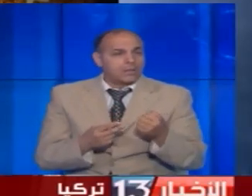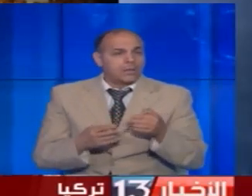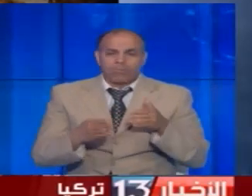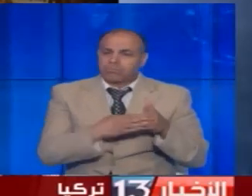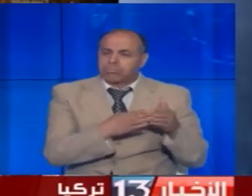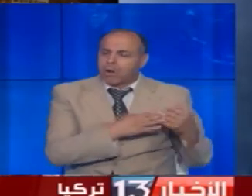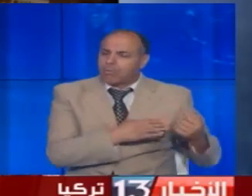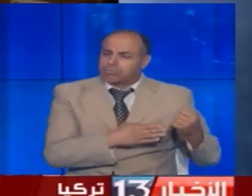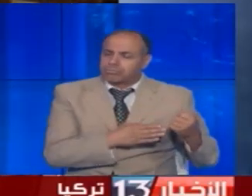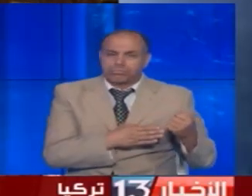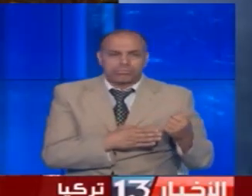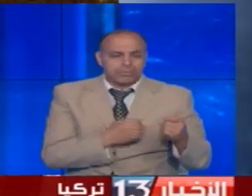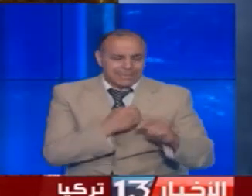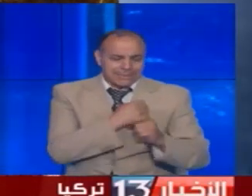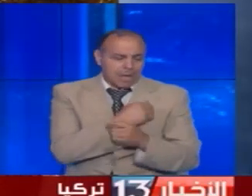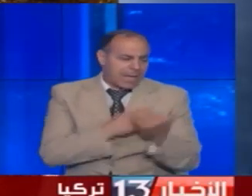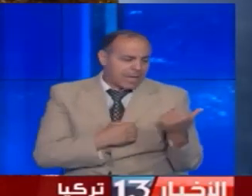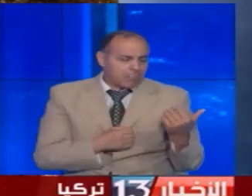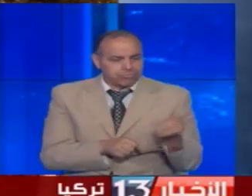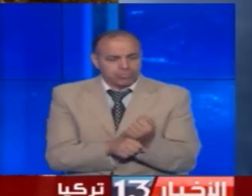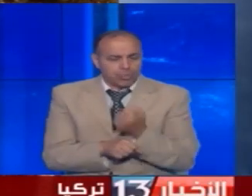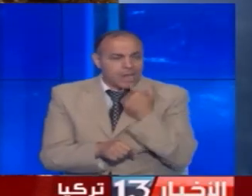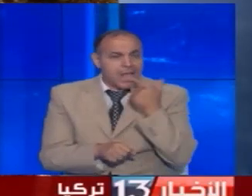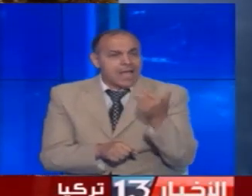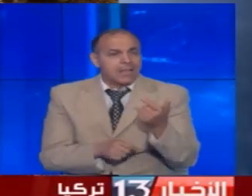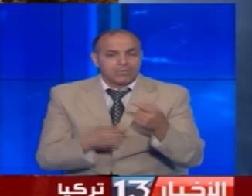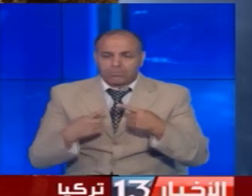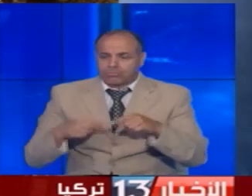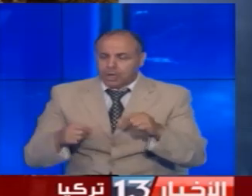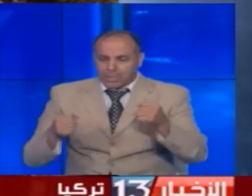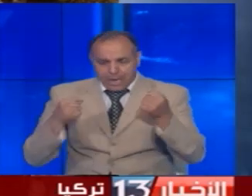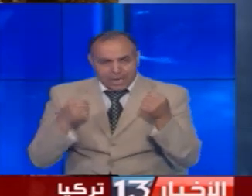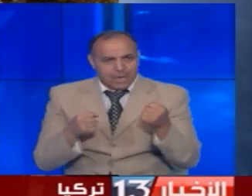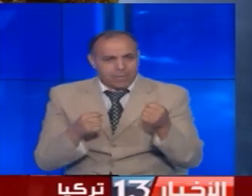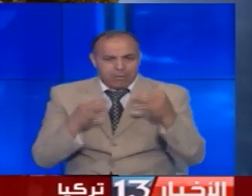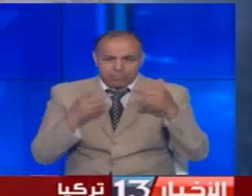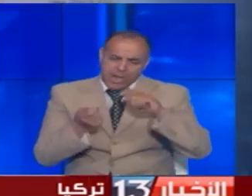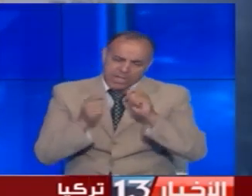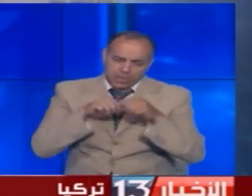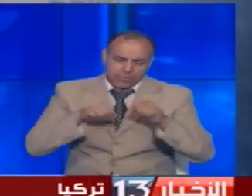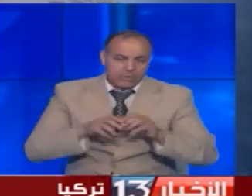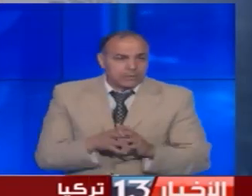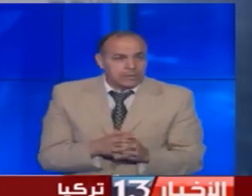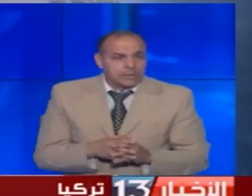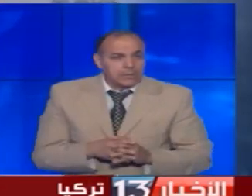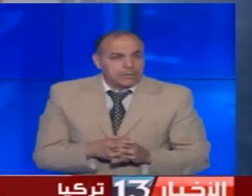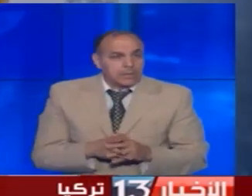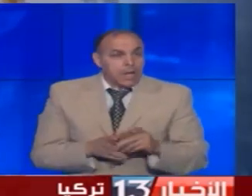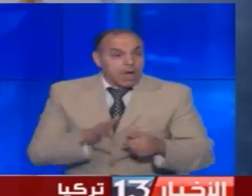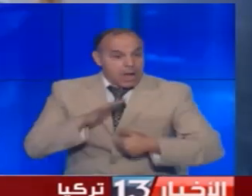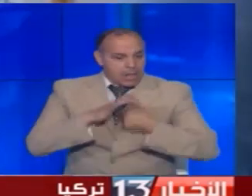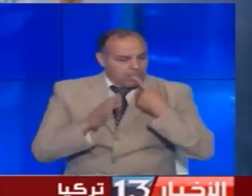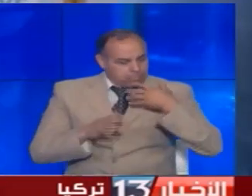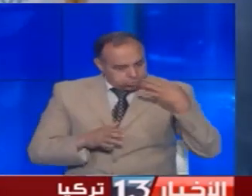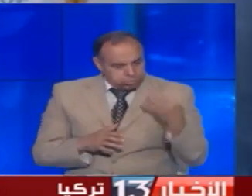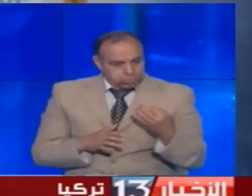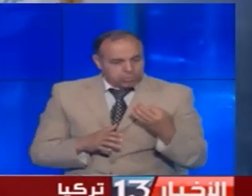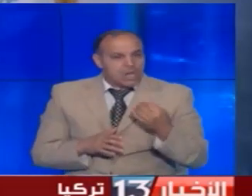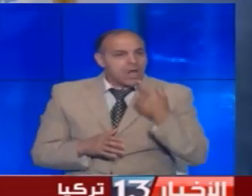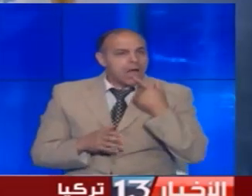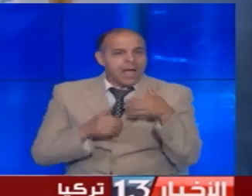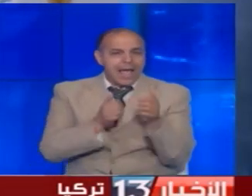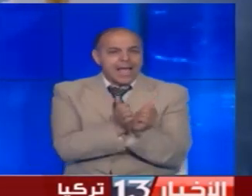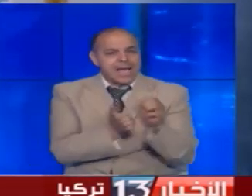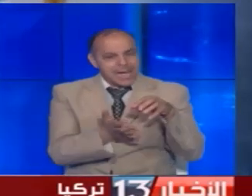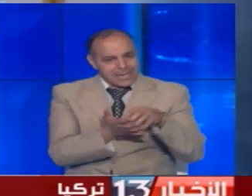زخما كبيرا في الأسابيع الأخيرة وبدأ أنها قادرة على قلب النتيجة. وفيما تعهد أردوغان من شرفة مقر حزبه